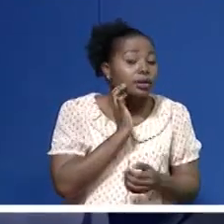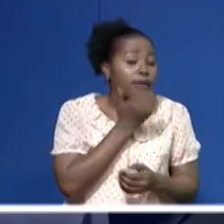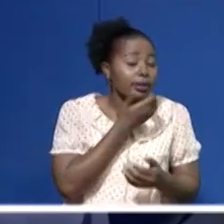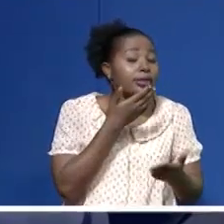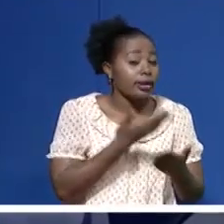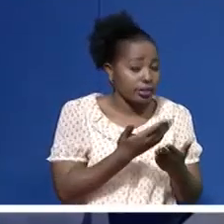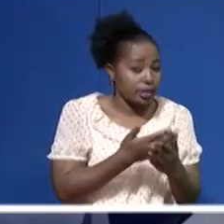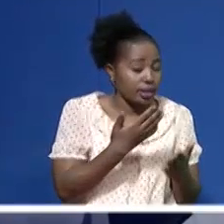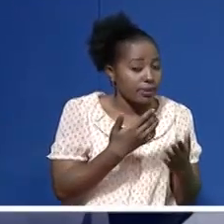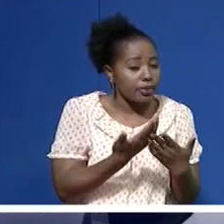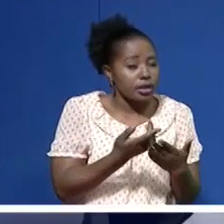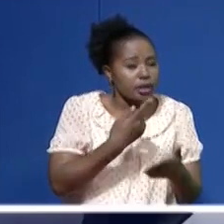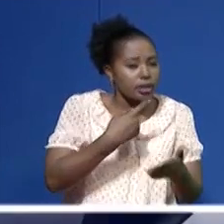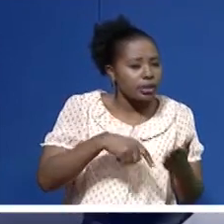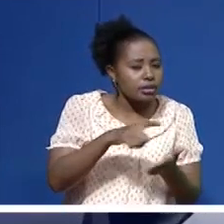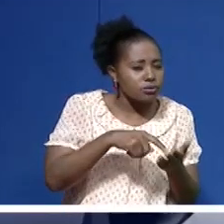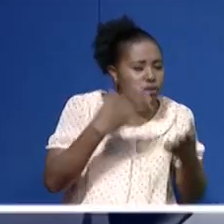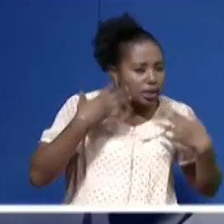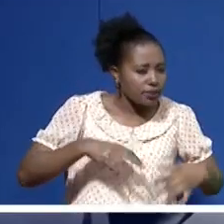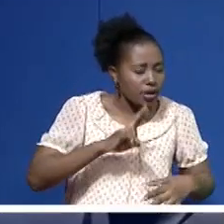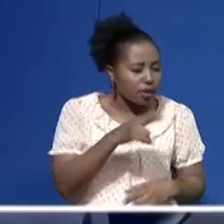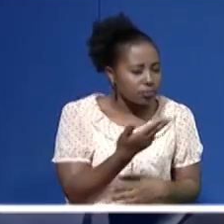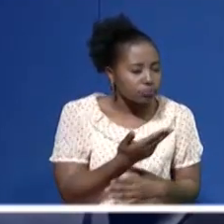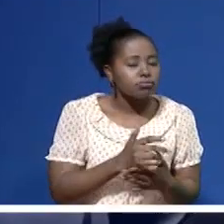ya haraka, labda kukimbia kwenye kituo cha afya ama vinginevyo?